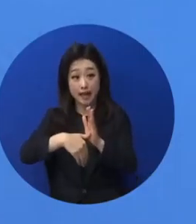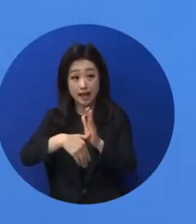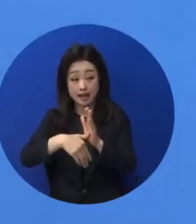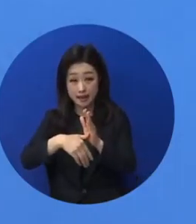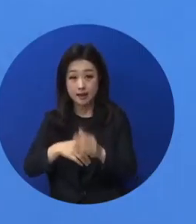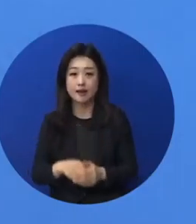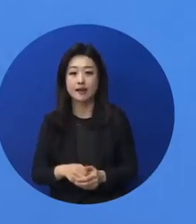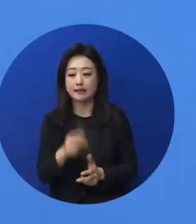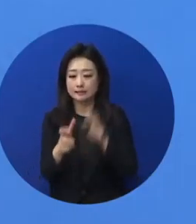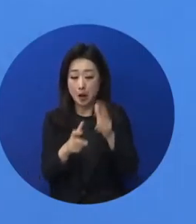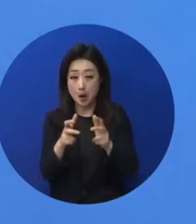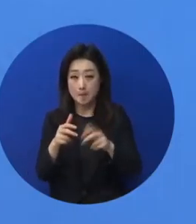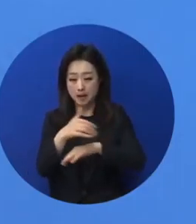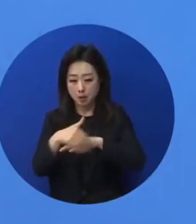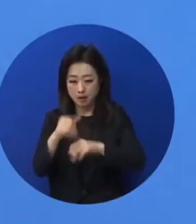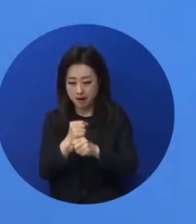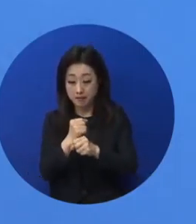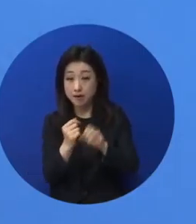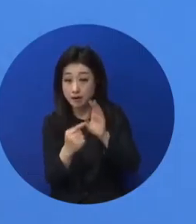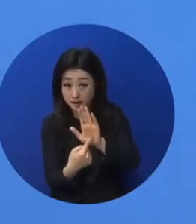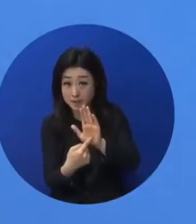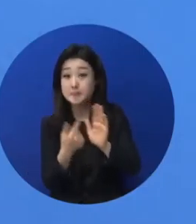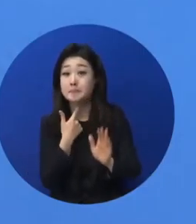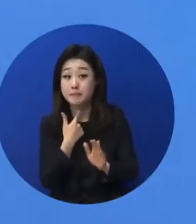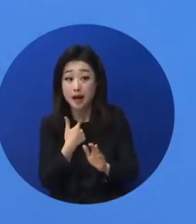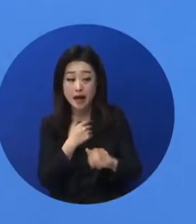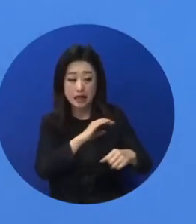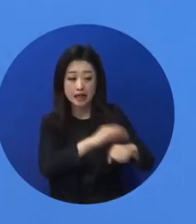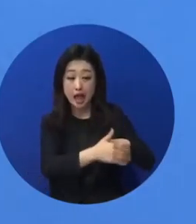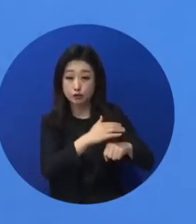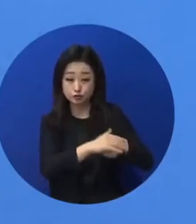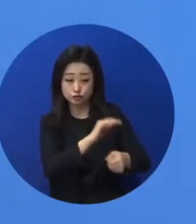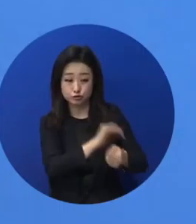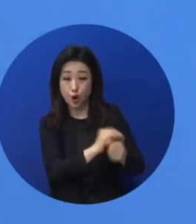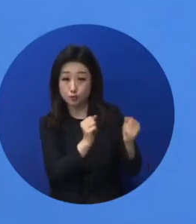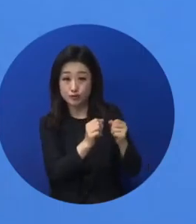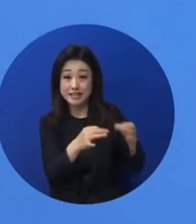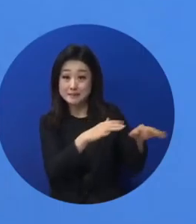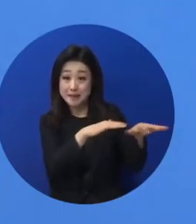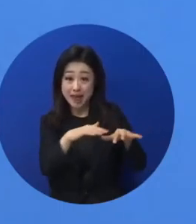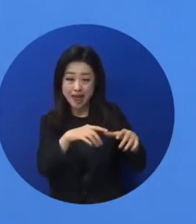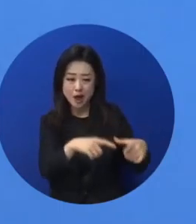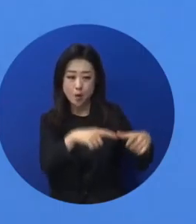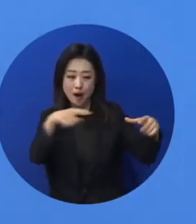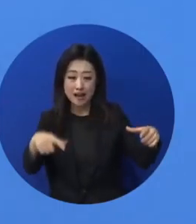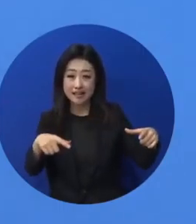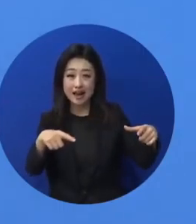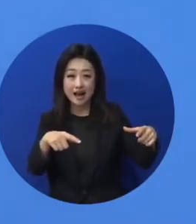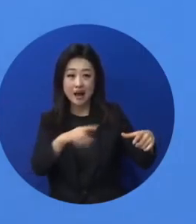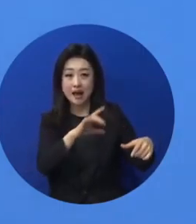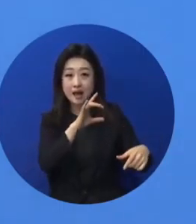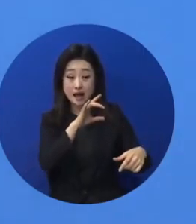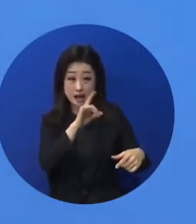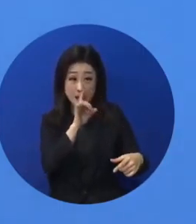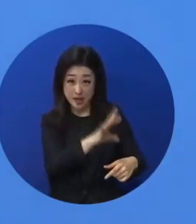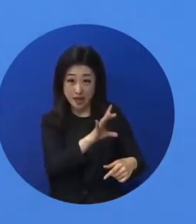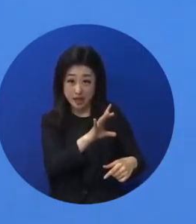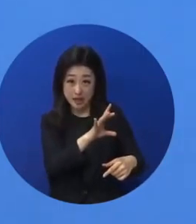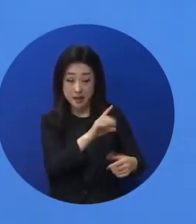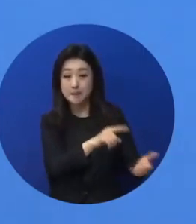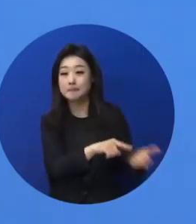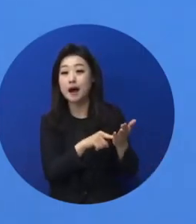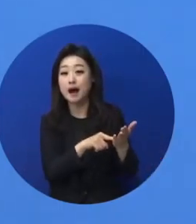용역 발표를 처음에 했을 때 대구 경북 지역이 김해 신공항 확장안은 절대 불가하다는 발표를